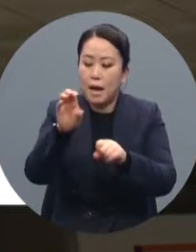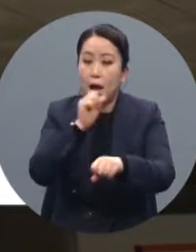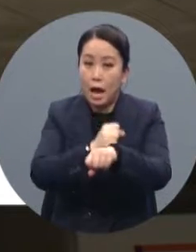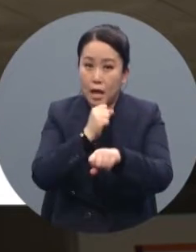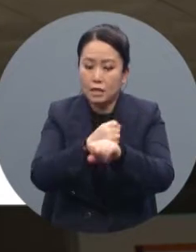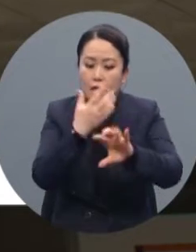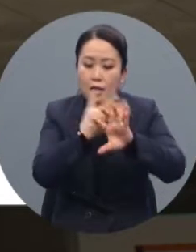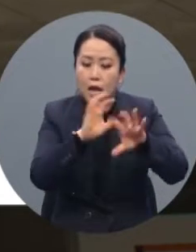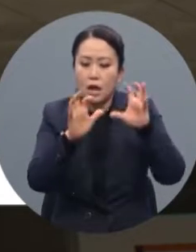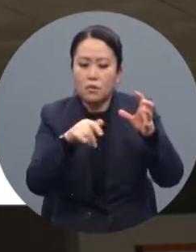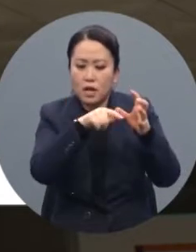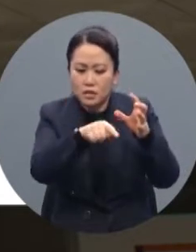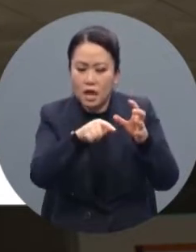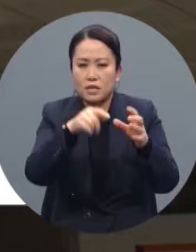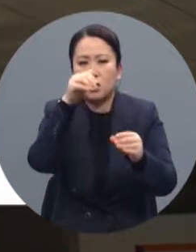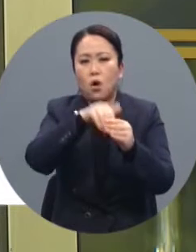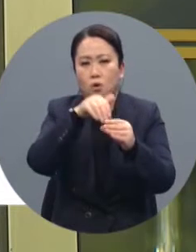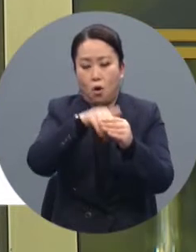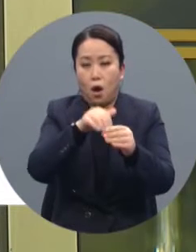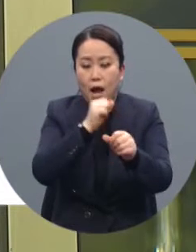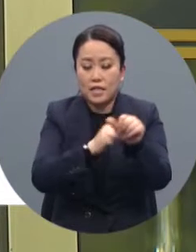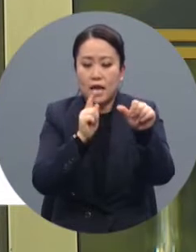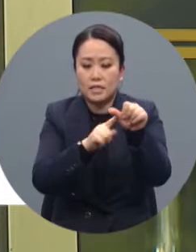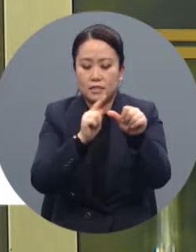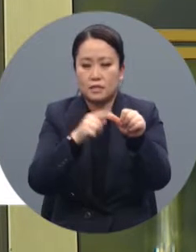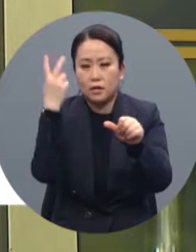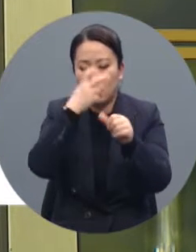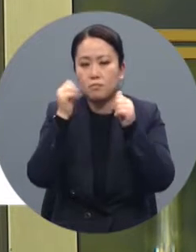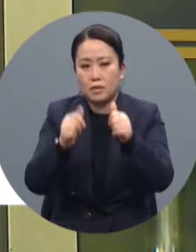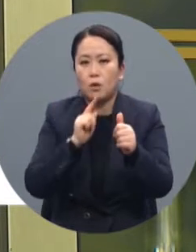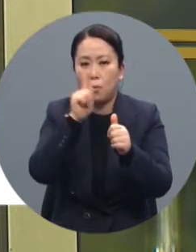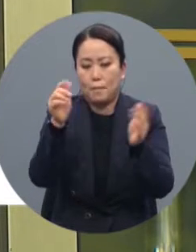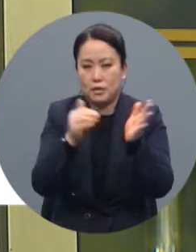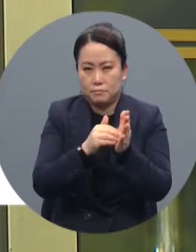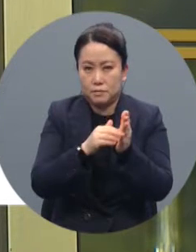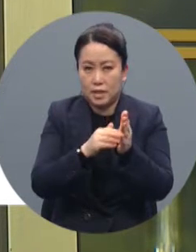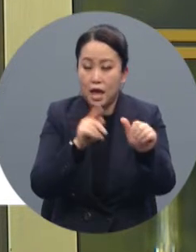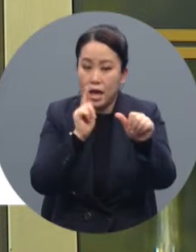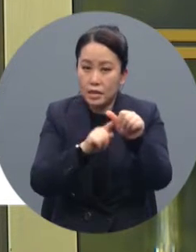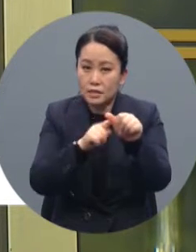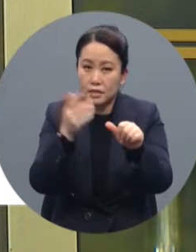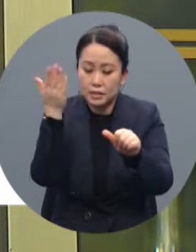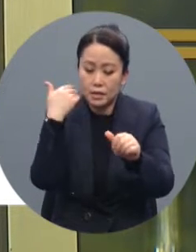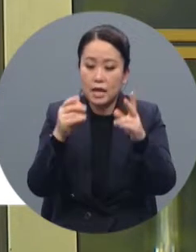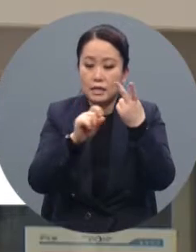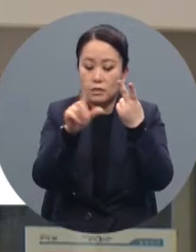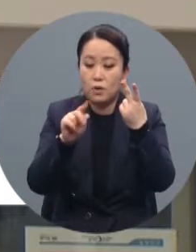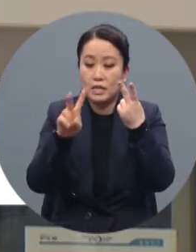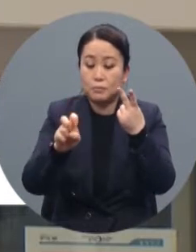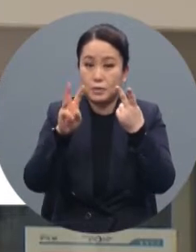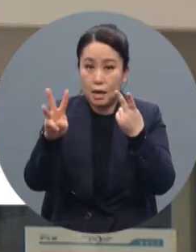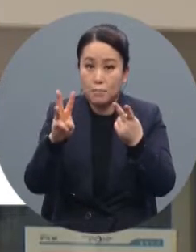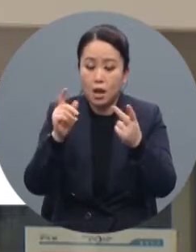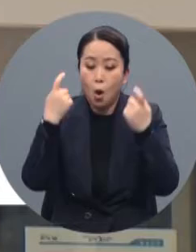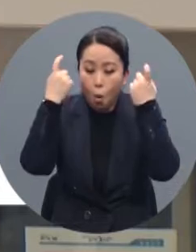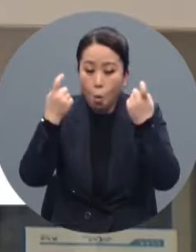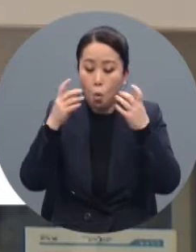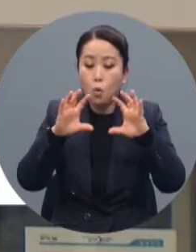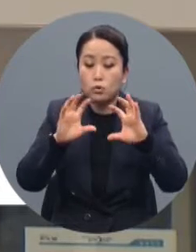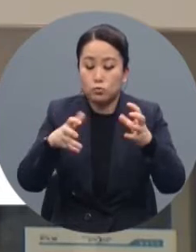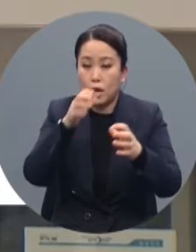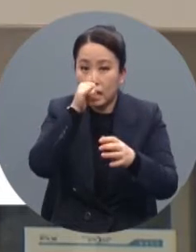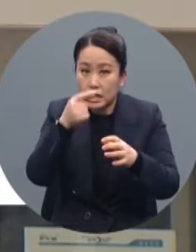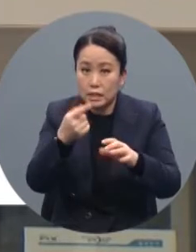선거인 A씨를 검찰에 고발했습니다. 선관위에 따르면 A씨는 지난 23일 호주에 있는 한